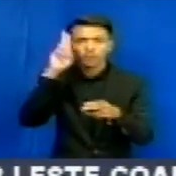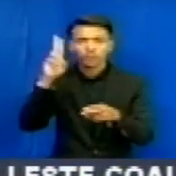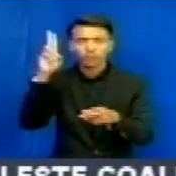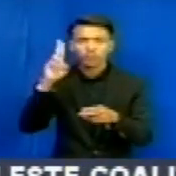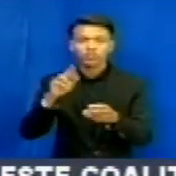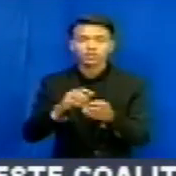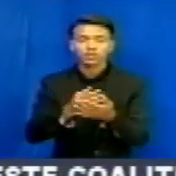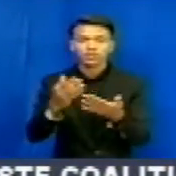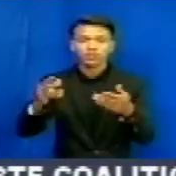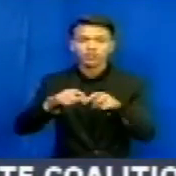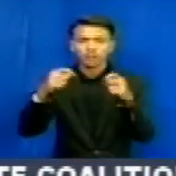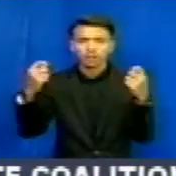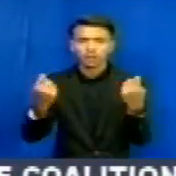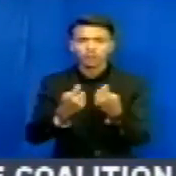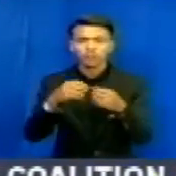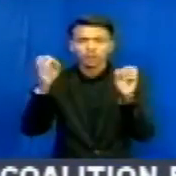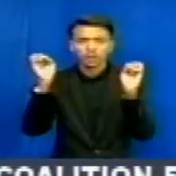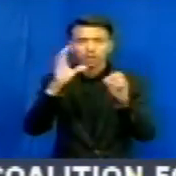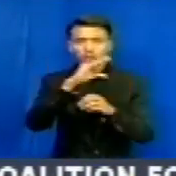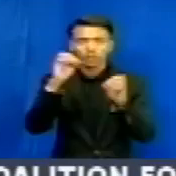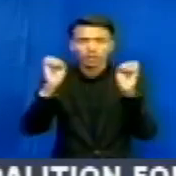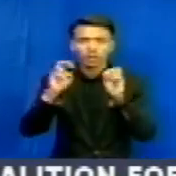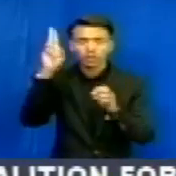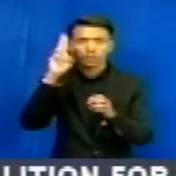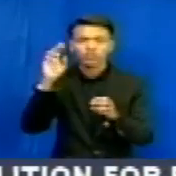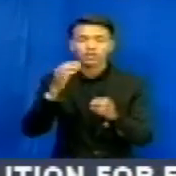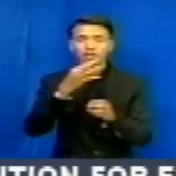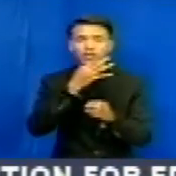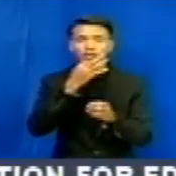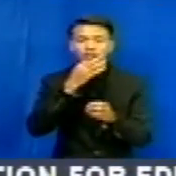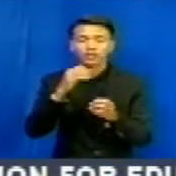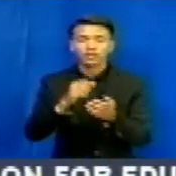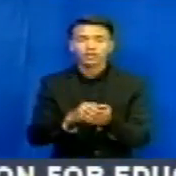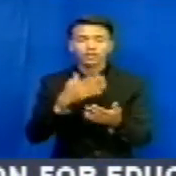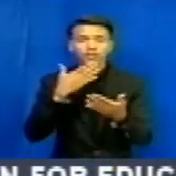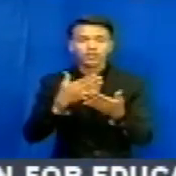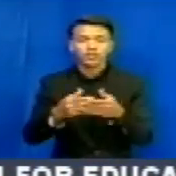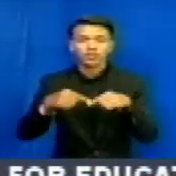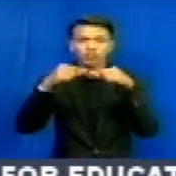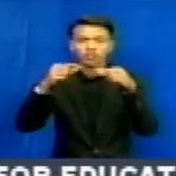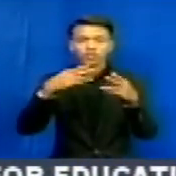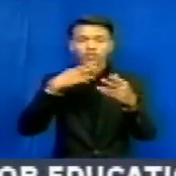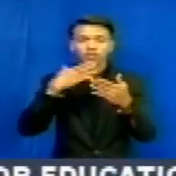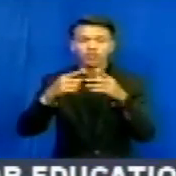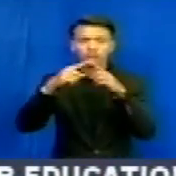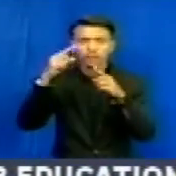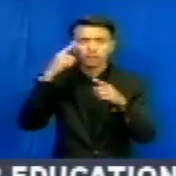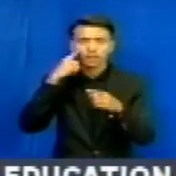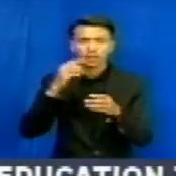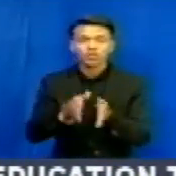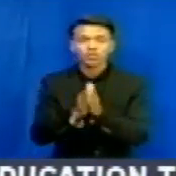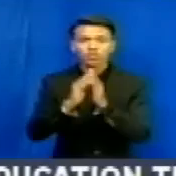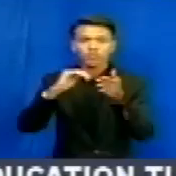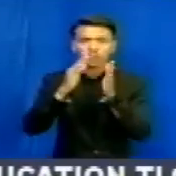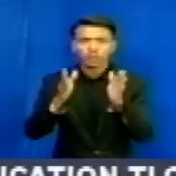equipamento digital, no la consumo hahang nebe fo proteína diak ba matan. Nune ni hu suba estudante,